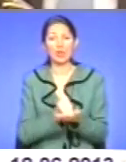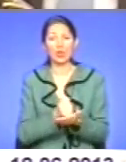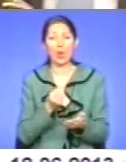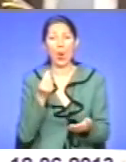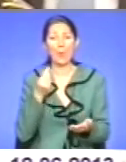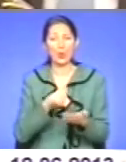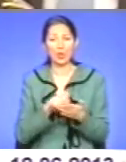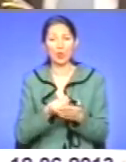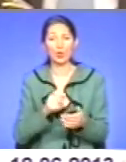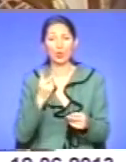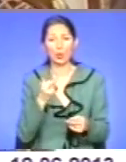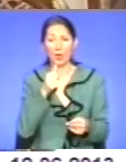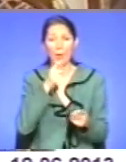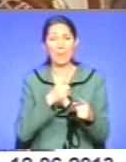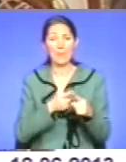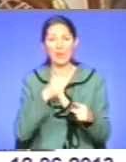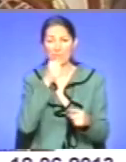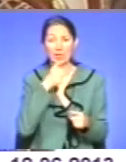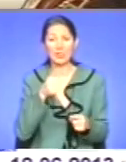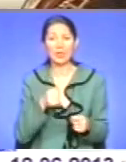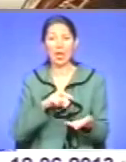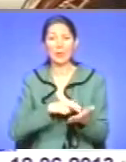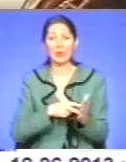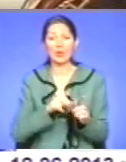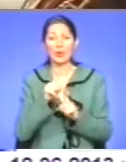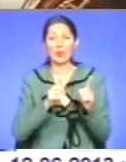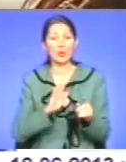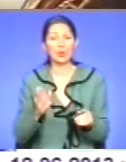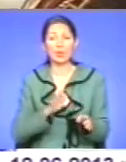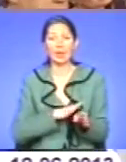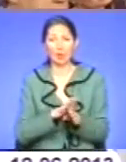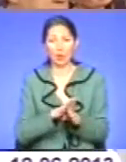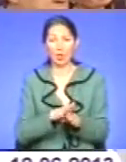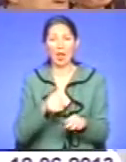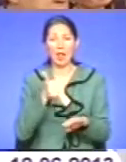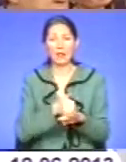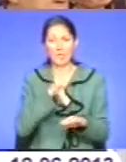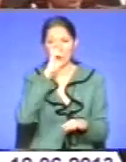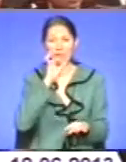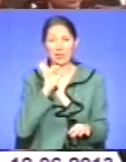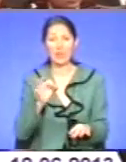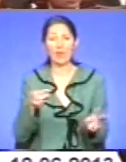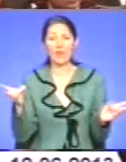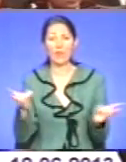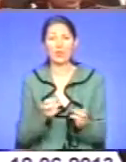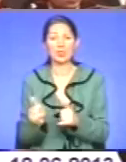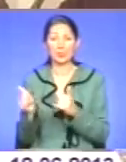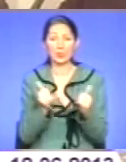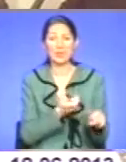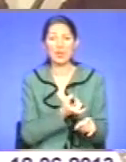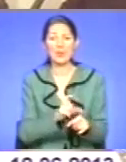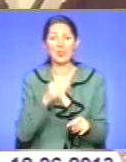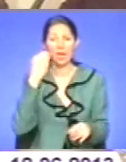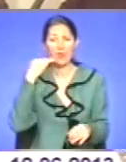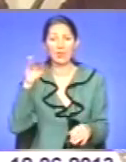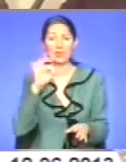півріччя заплановані реформи будуть недосконалими. Глава держави також зазначив, що варто забезпечити більш ефективне використання коштів на